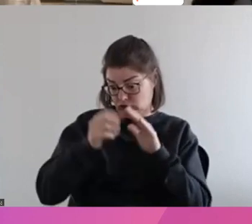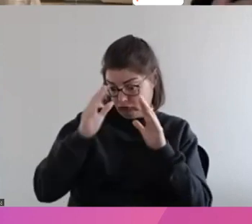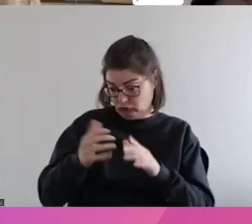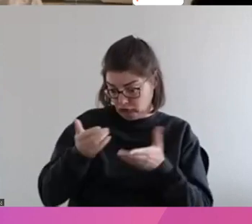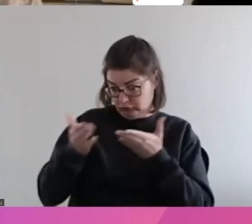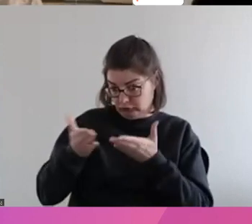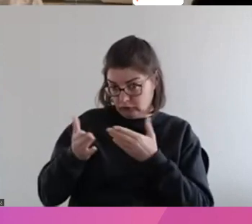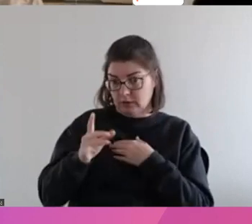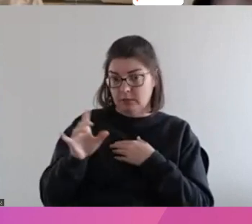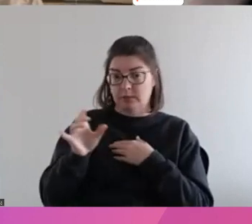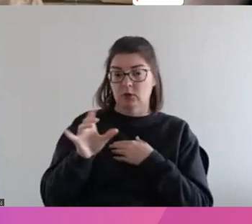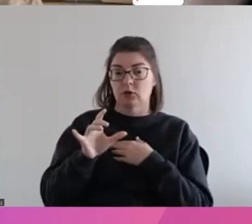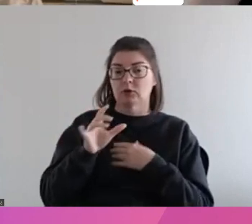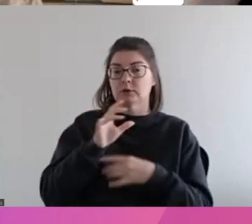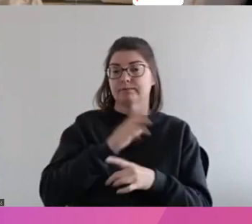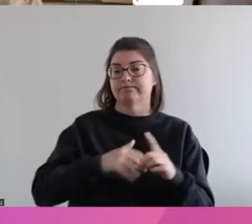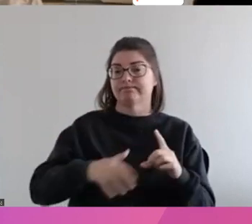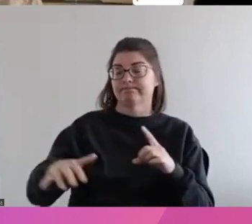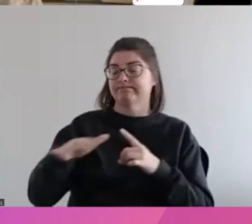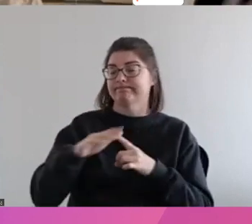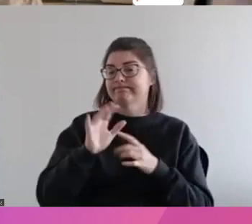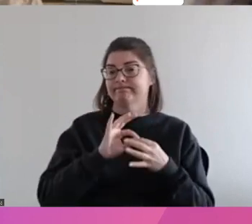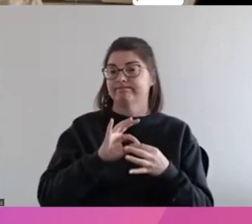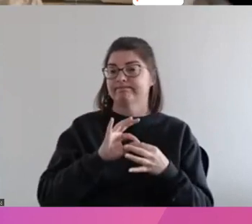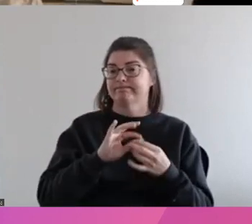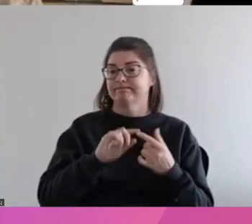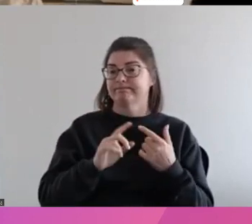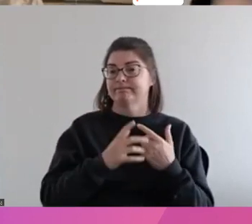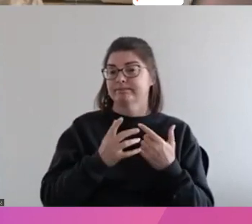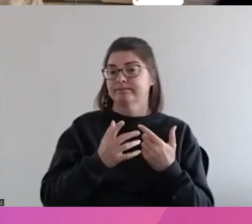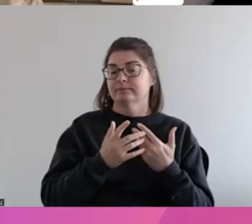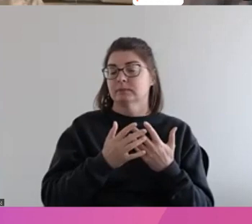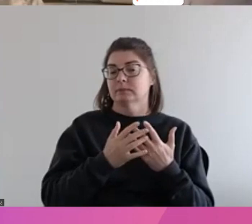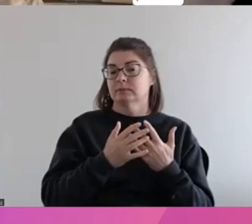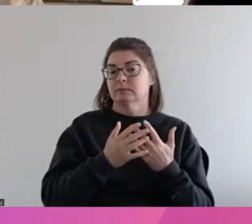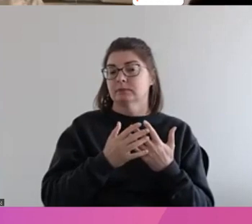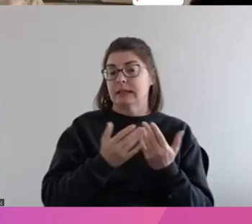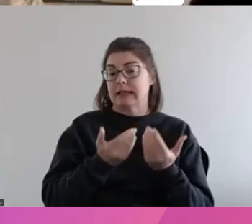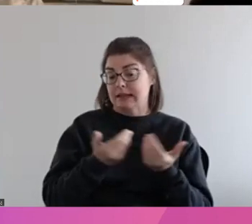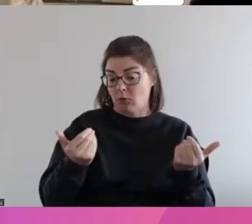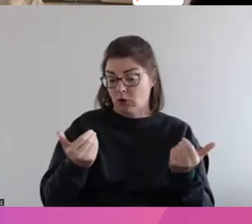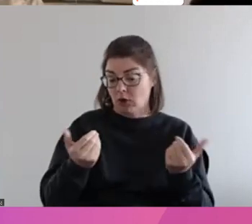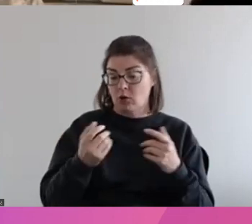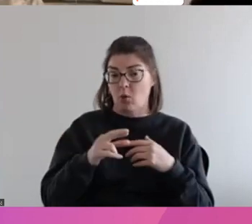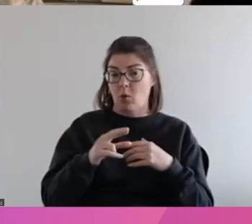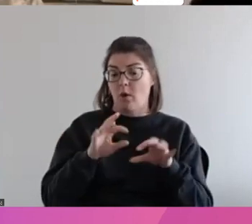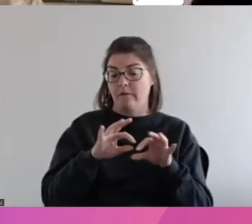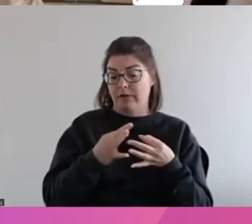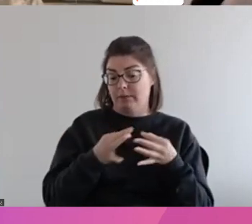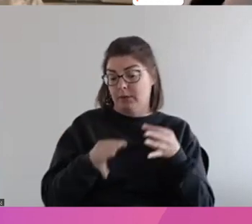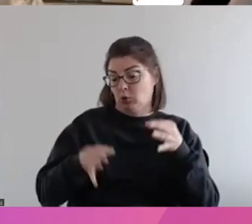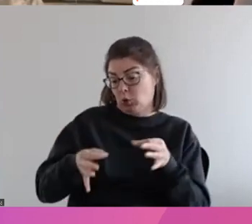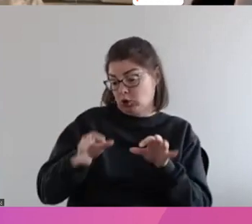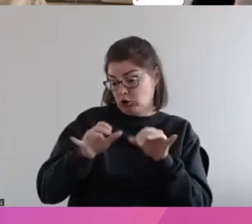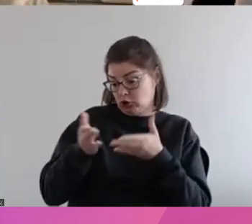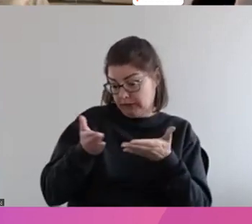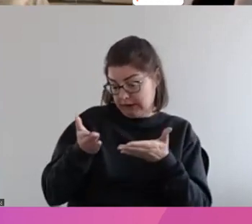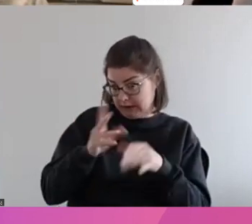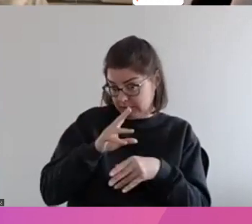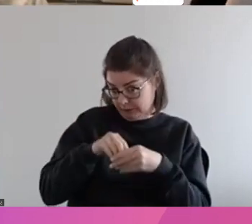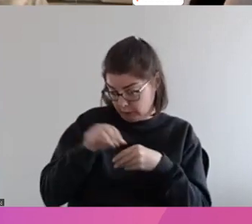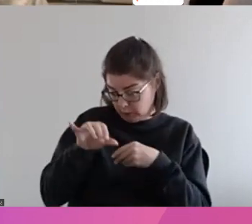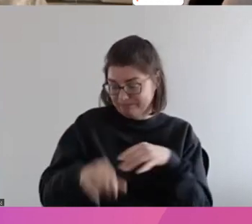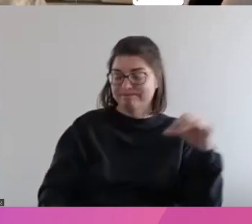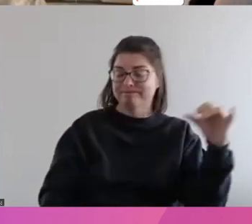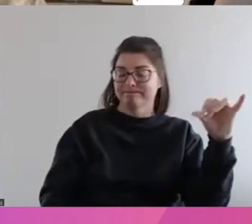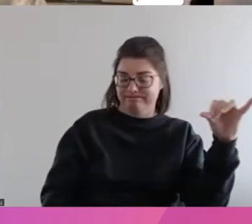les femmes vont dans les refuges et il y a le contexte d'une séparation ou des services au tribunal de